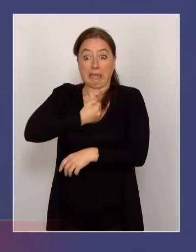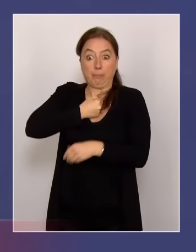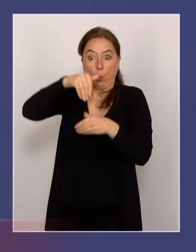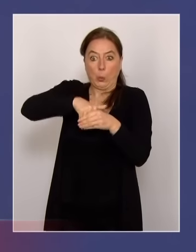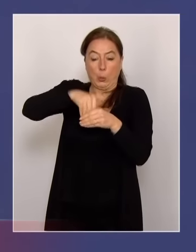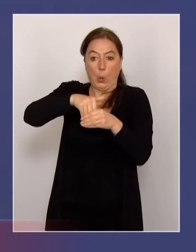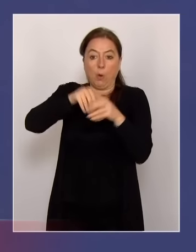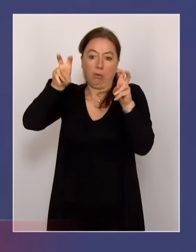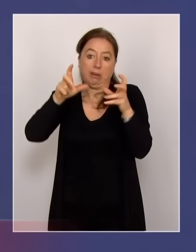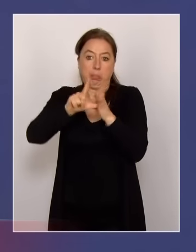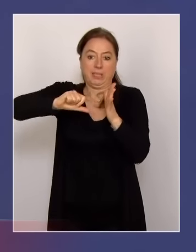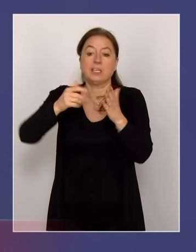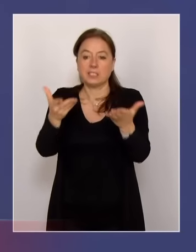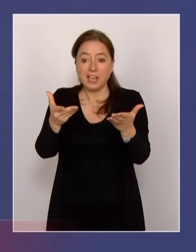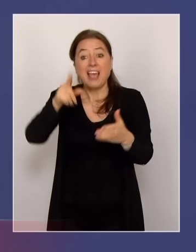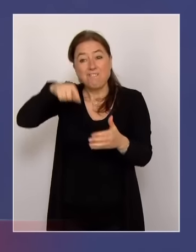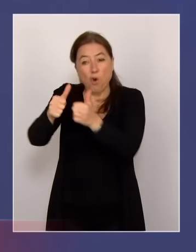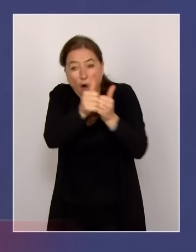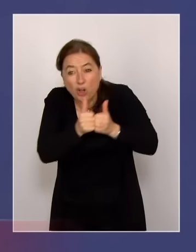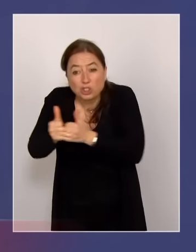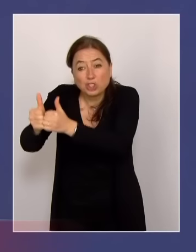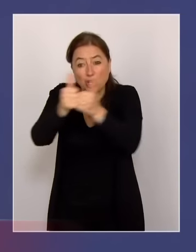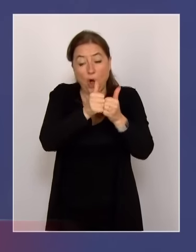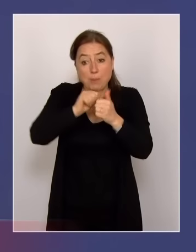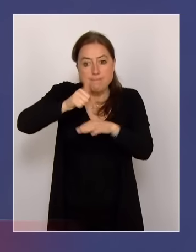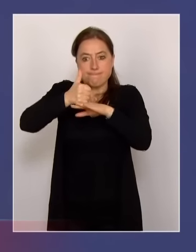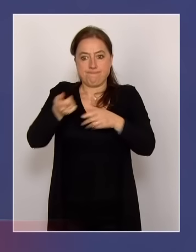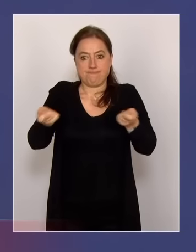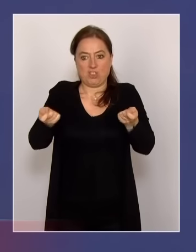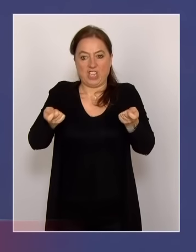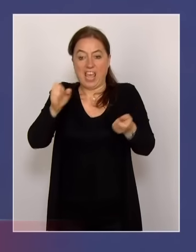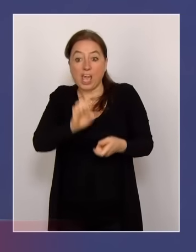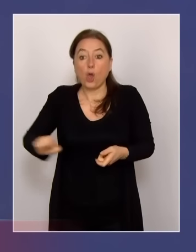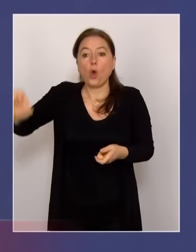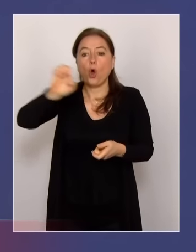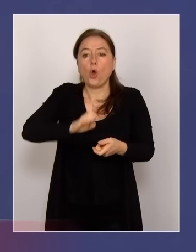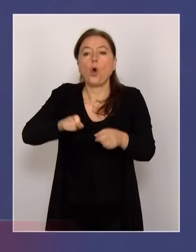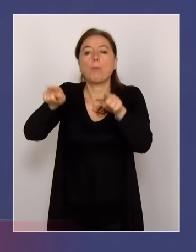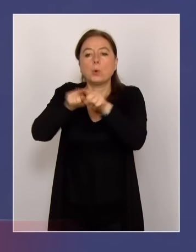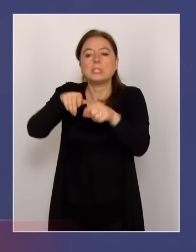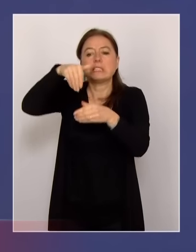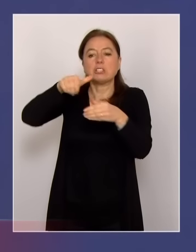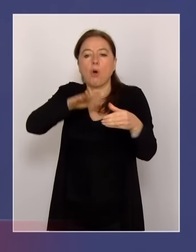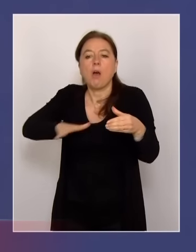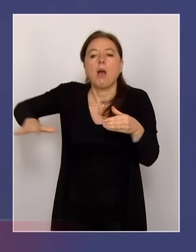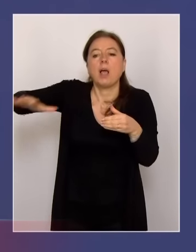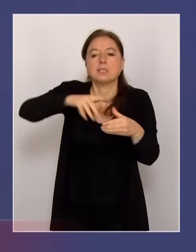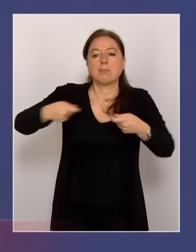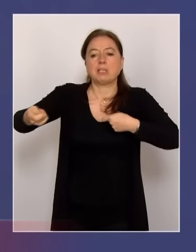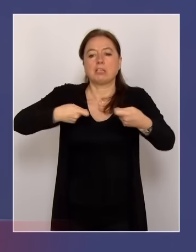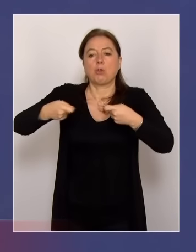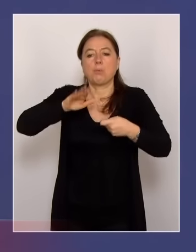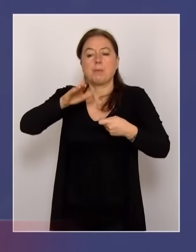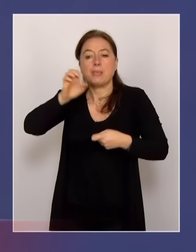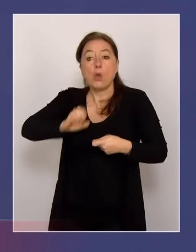gouvernance pour la rendre beaucoup plus efficace. Nous devons aussi, dans le cadre du système d'information Schengen, aller beaucoup plus loin dans le partage d'informations.